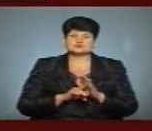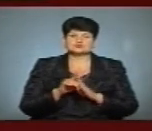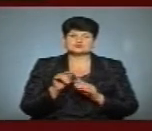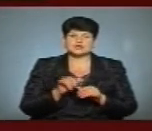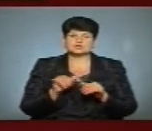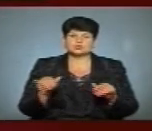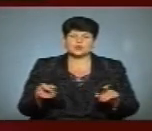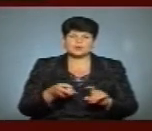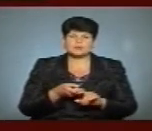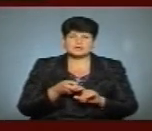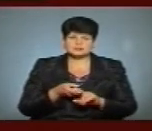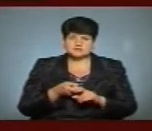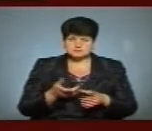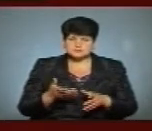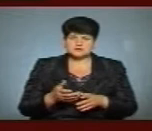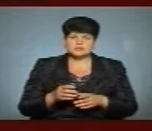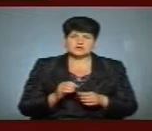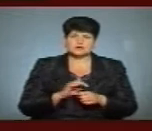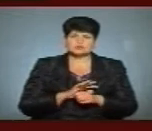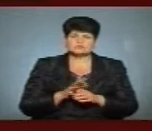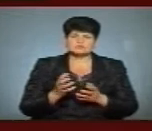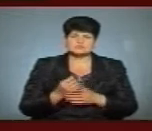каже Володимир Паничев, COVID-19 виявили у